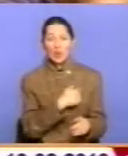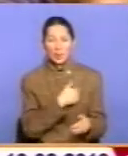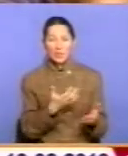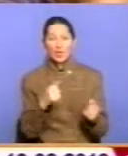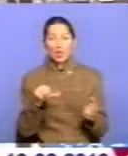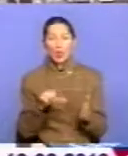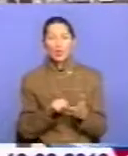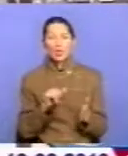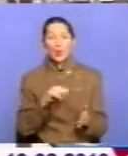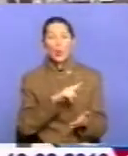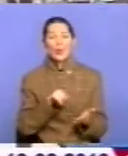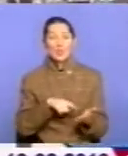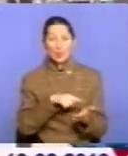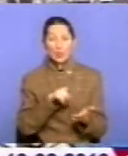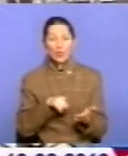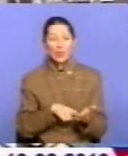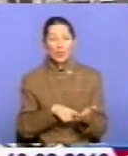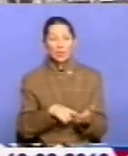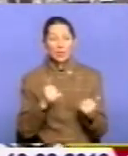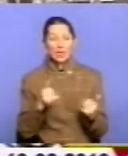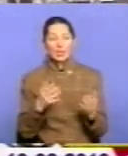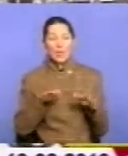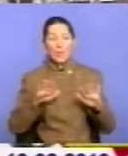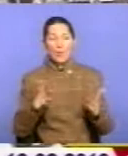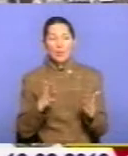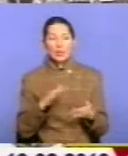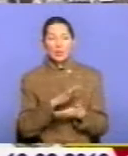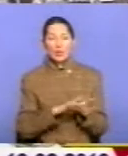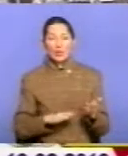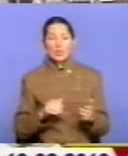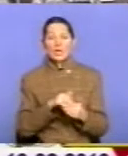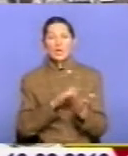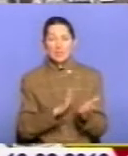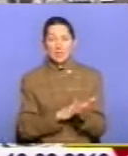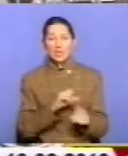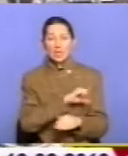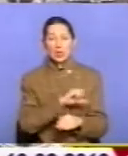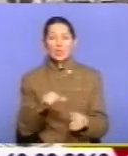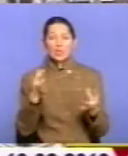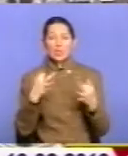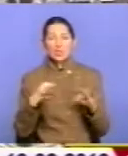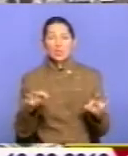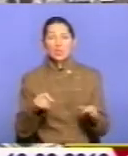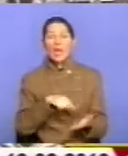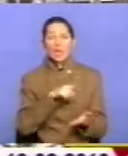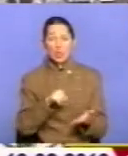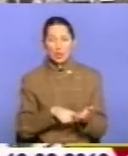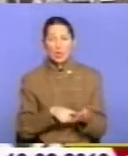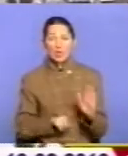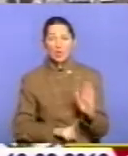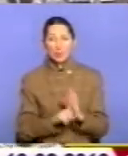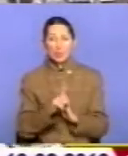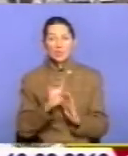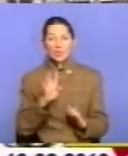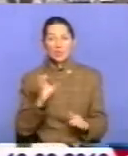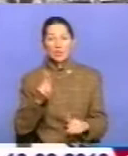тестуванні. На даний момент триває реєстрація на зовнішнє незалежне оцінювання. Вона розпочалася 4 січня і